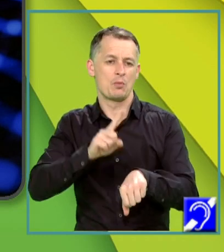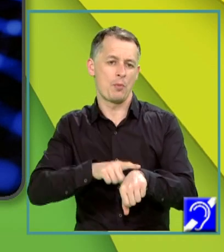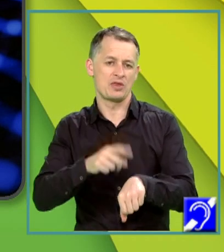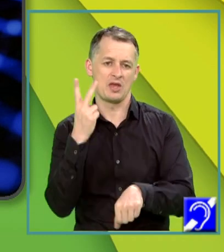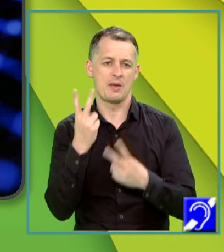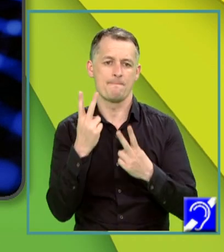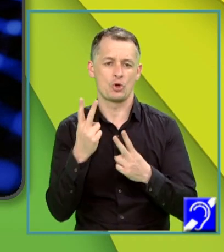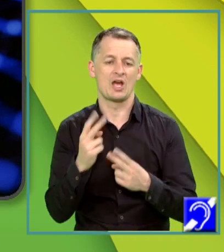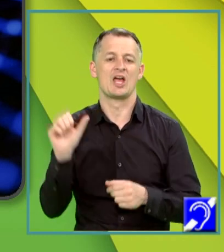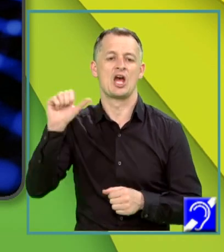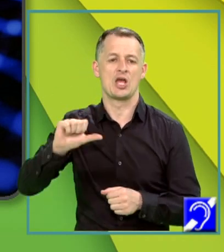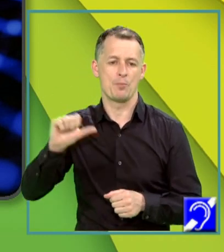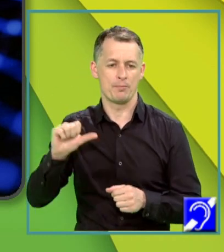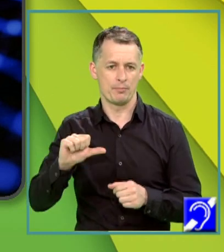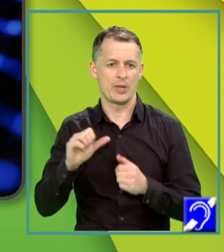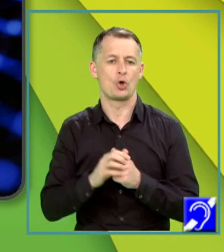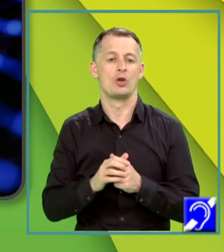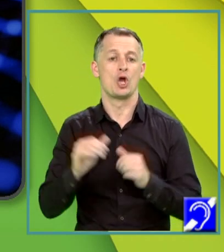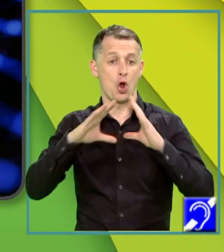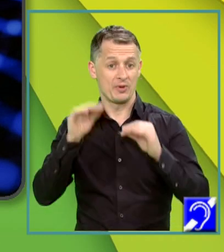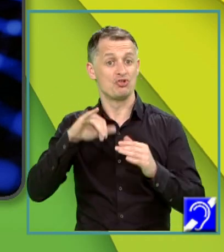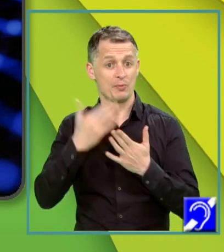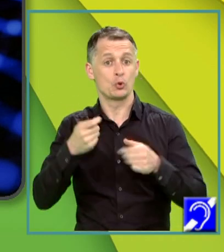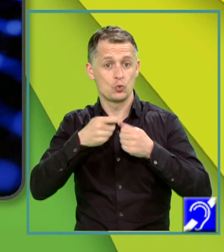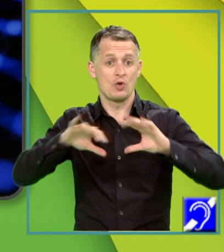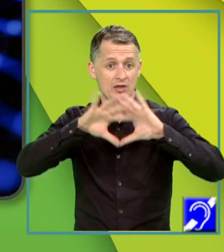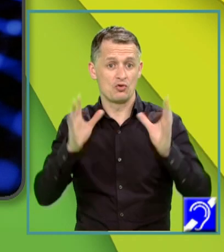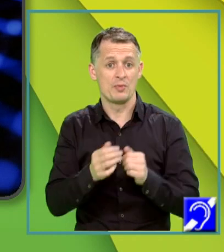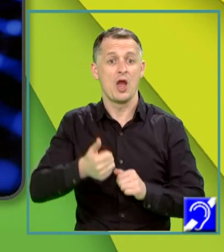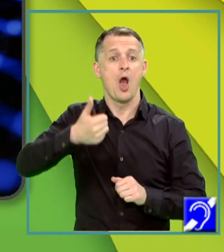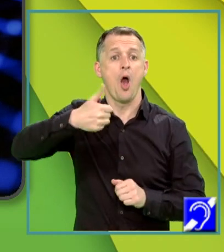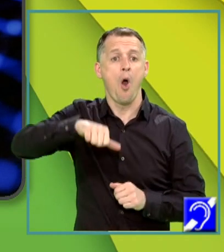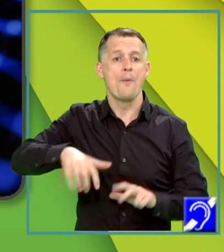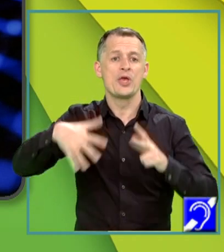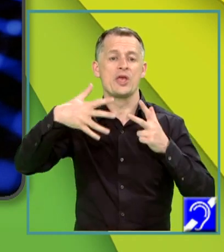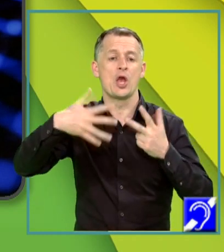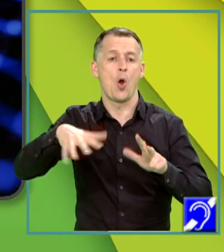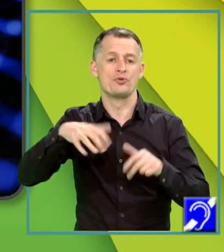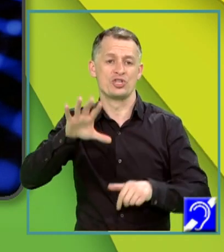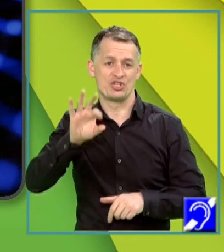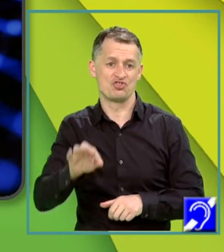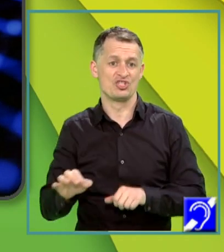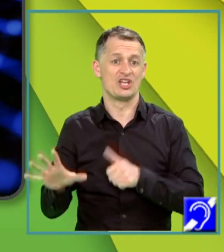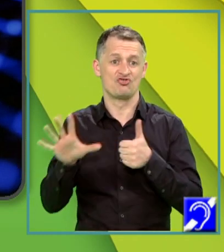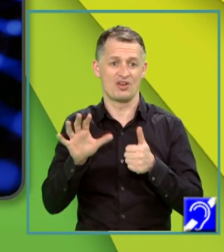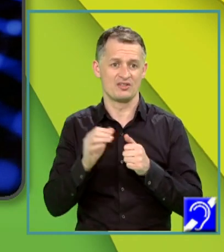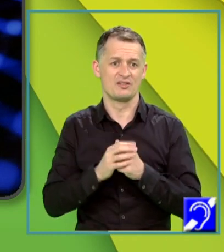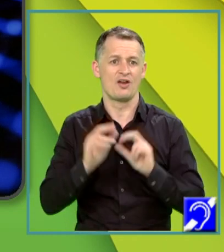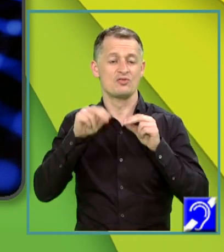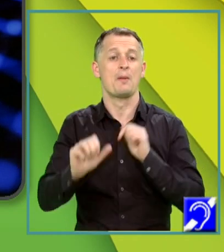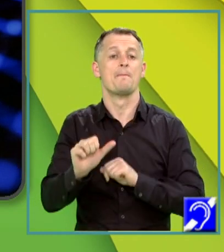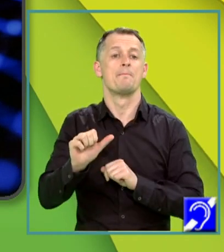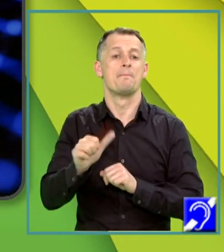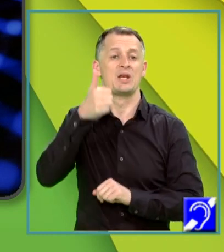atât pentru România cât și pentru întreaga lume astfel în 1856 România devine prima țară din lume